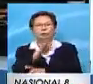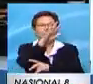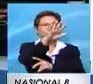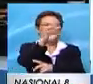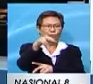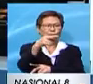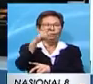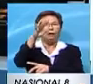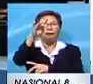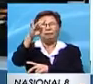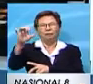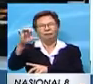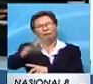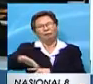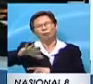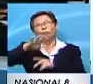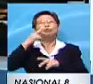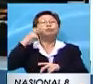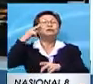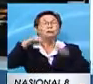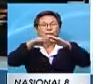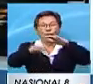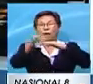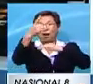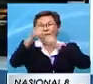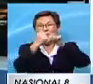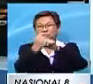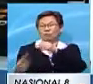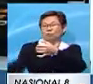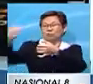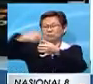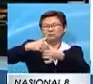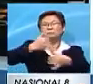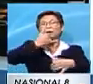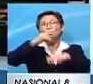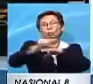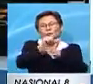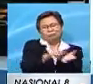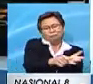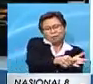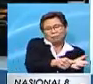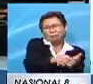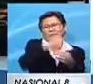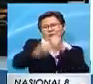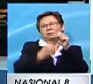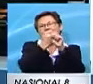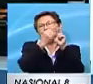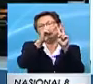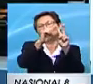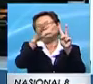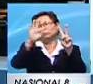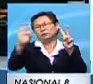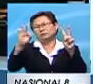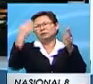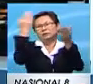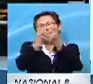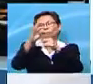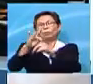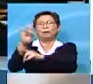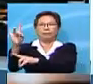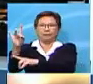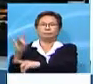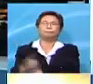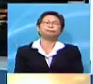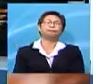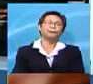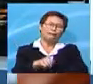5,882 remaja bawah 18 tahun dicatatkan terlibat dengan penyalahgunaan dadah sejak 2009 sehingga Ogos lalu.